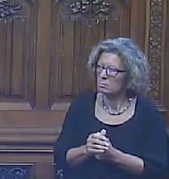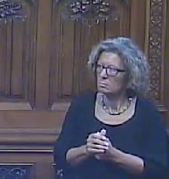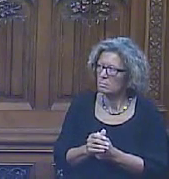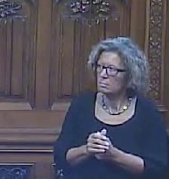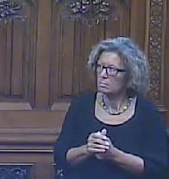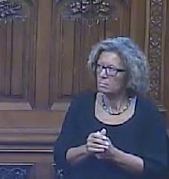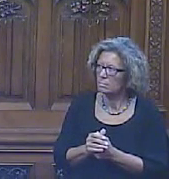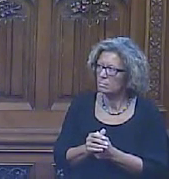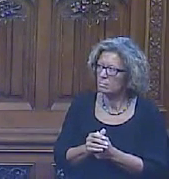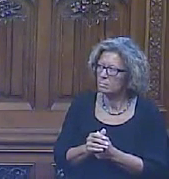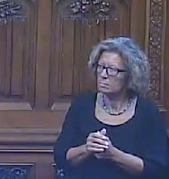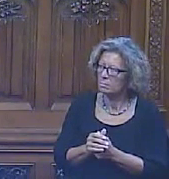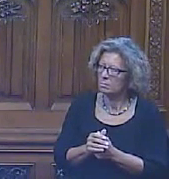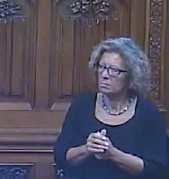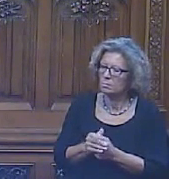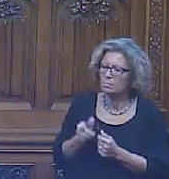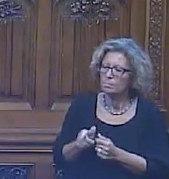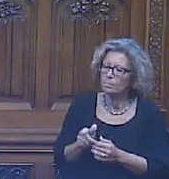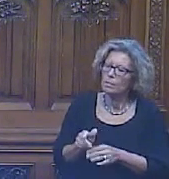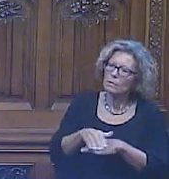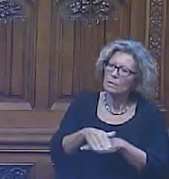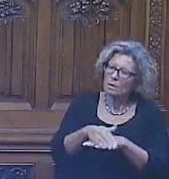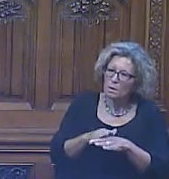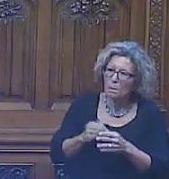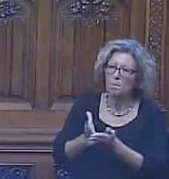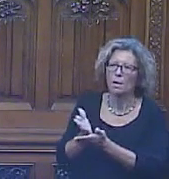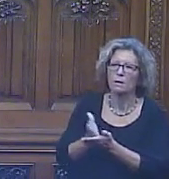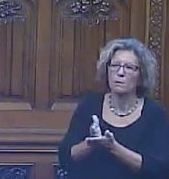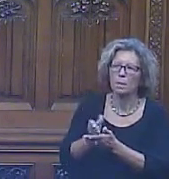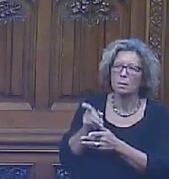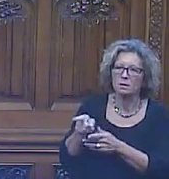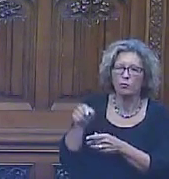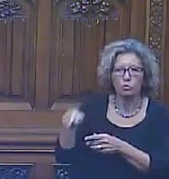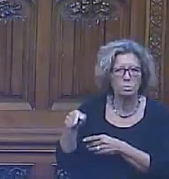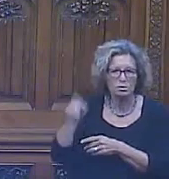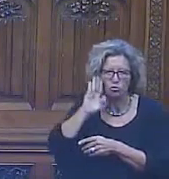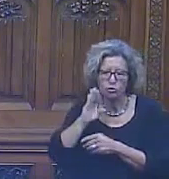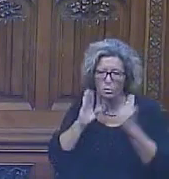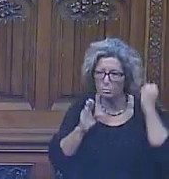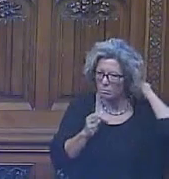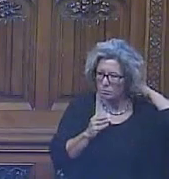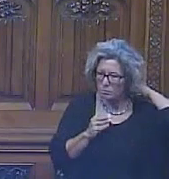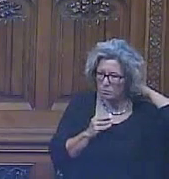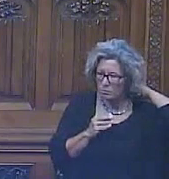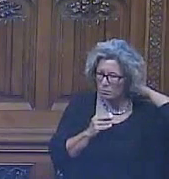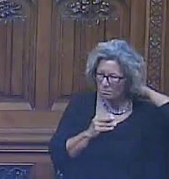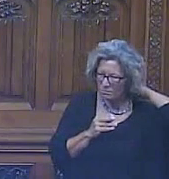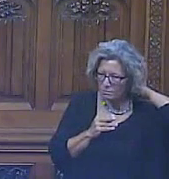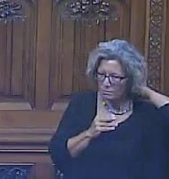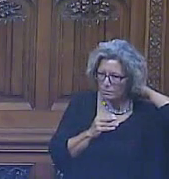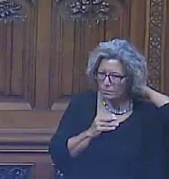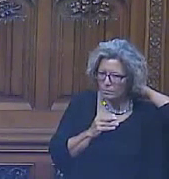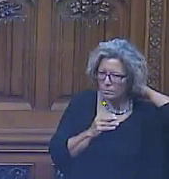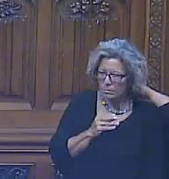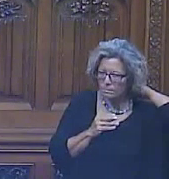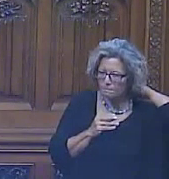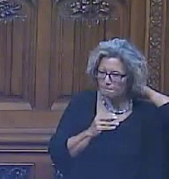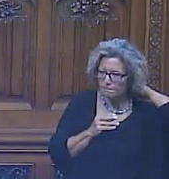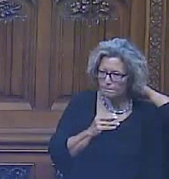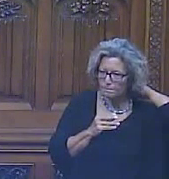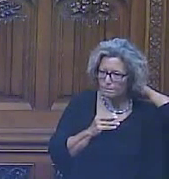bei den Gemeindebediensteten dieser Stadt, die in ihrer